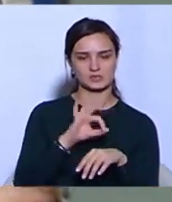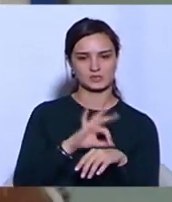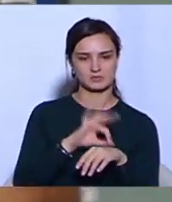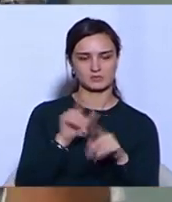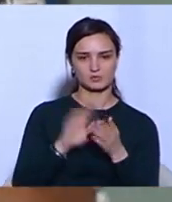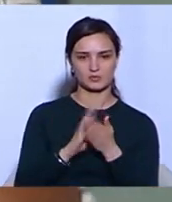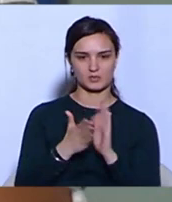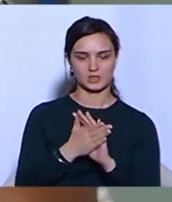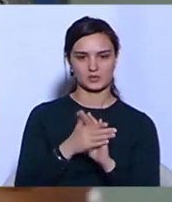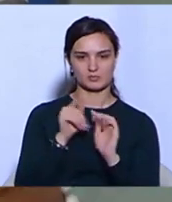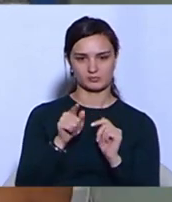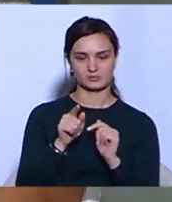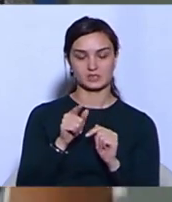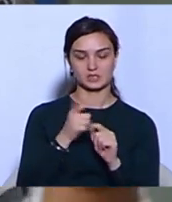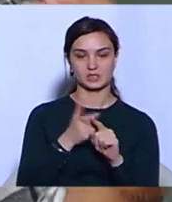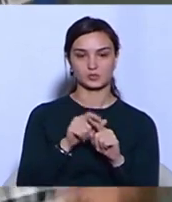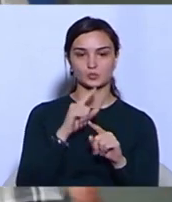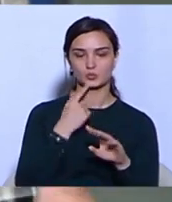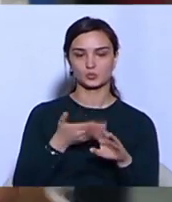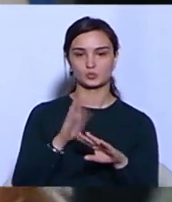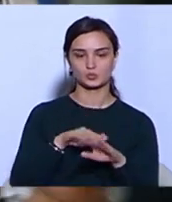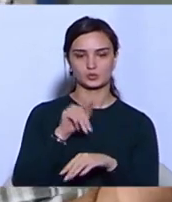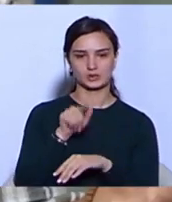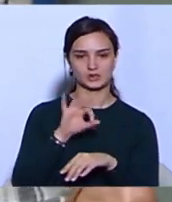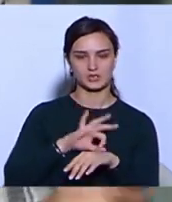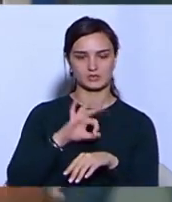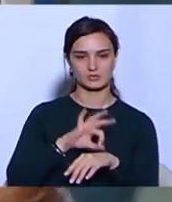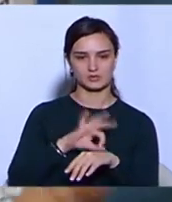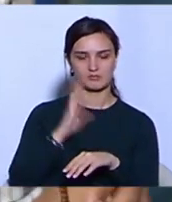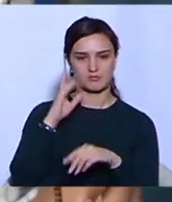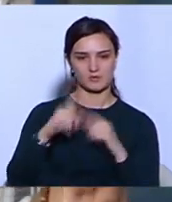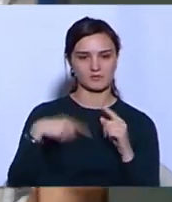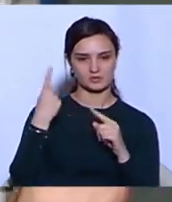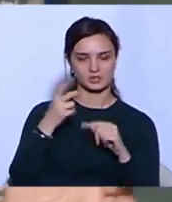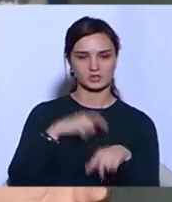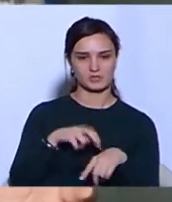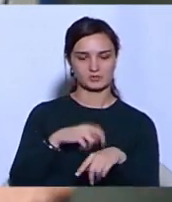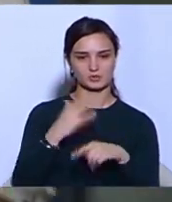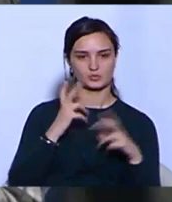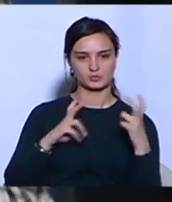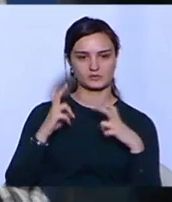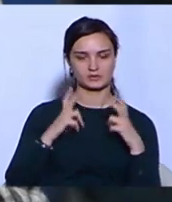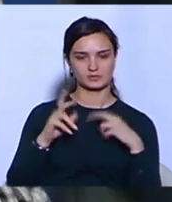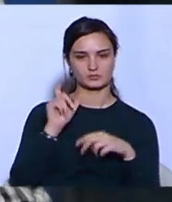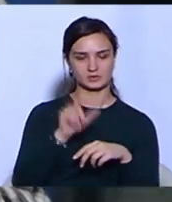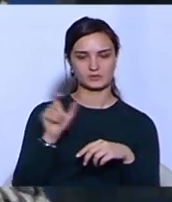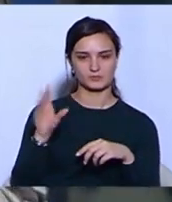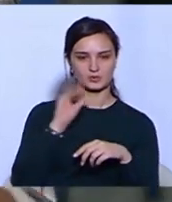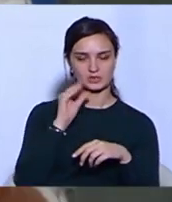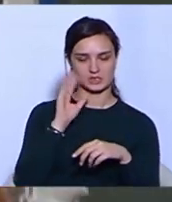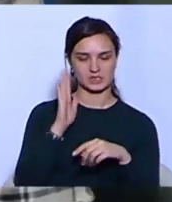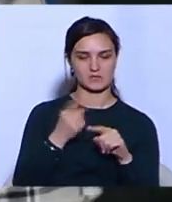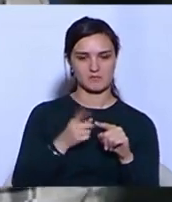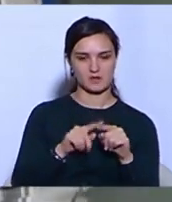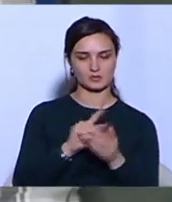მქონე მდგომარეობა. საკმაოდ რთულად დასადგენი დიაგნოზია. მომავალში სამედიცინო უნივერსიტეტის სტუდენტებს, როდესაც